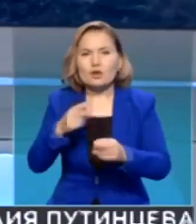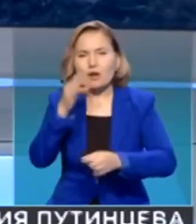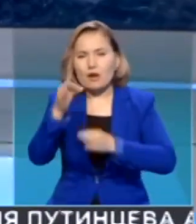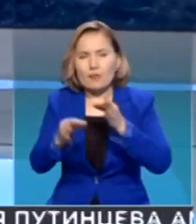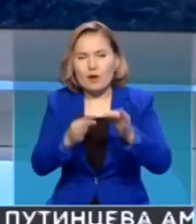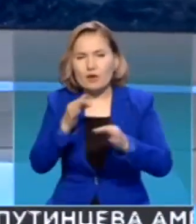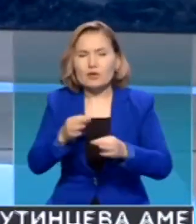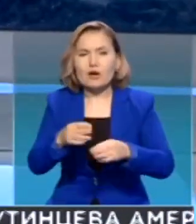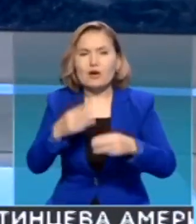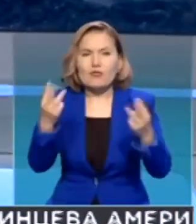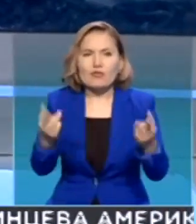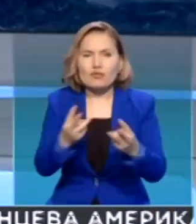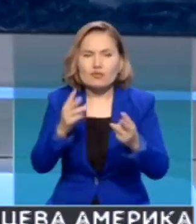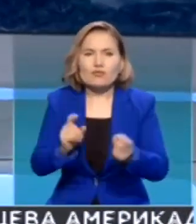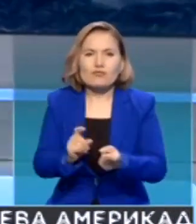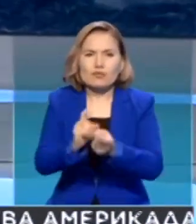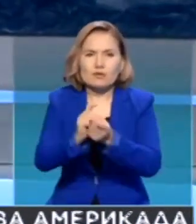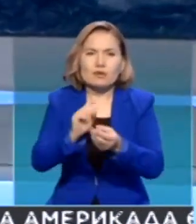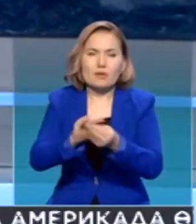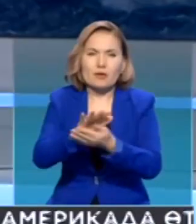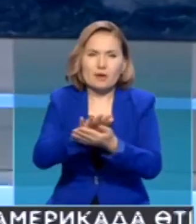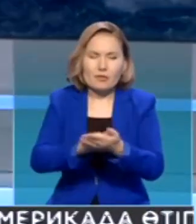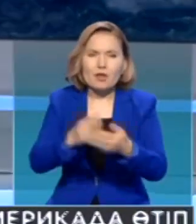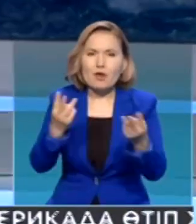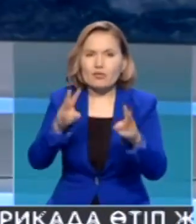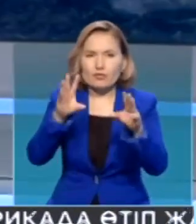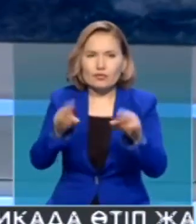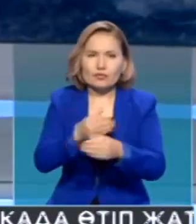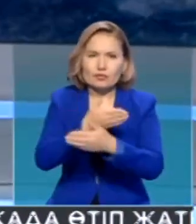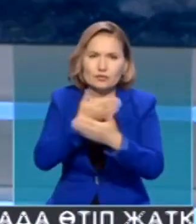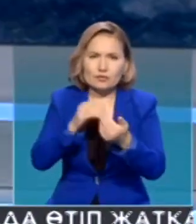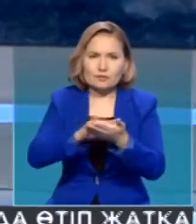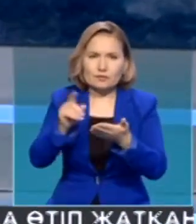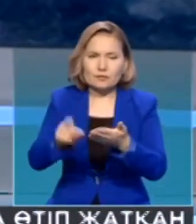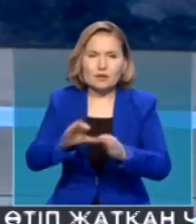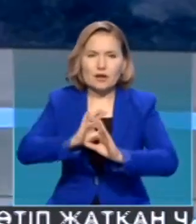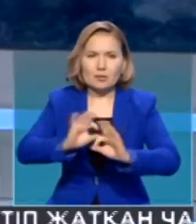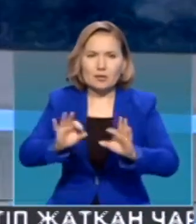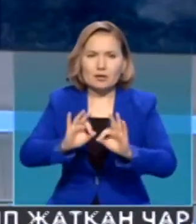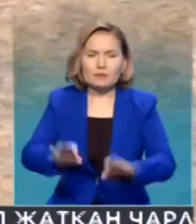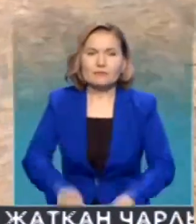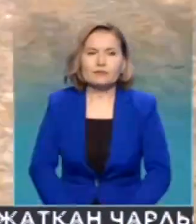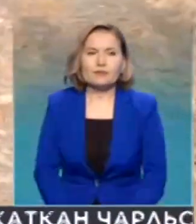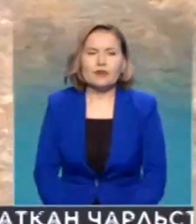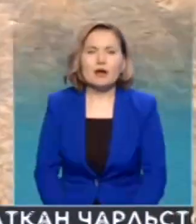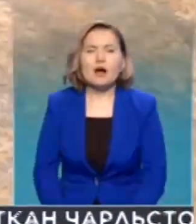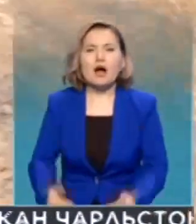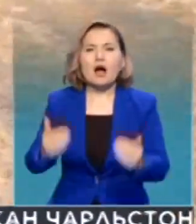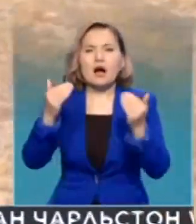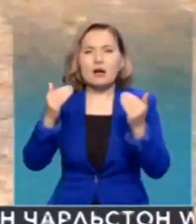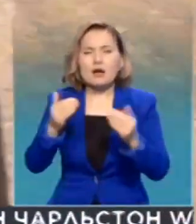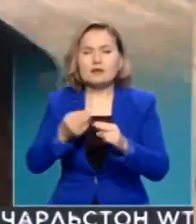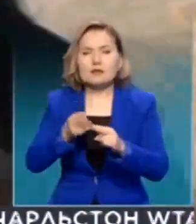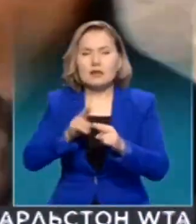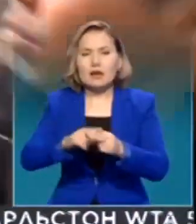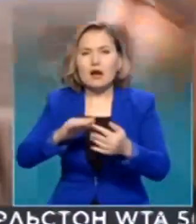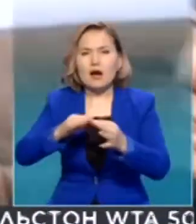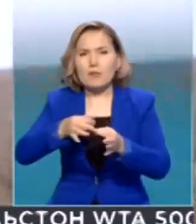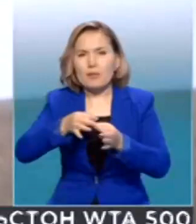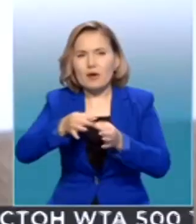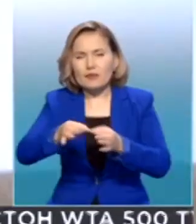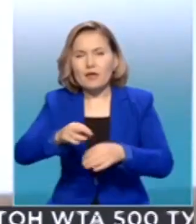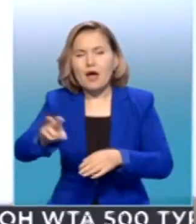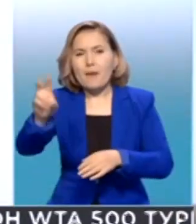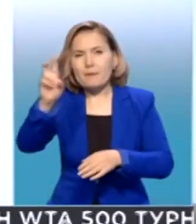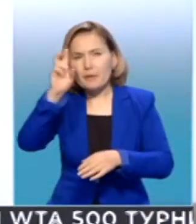тәулік қызыл жалмен арпалысып жатыр. Жандос Темірғали тарқатып айтсын. Біз қазір дамбауының тұсындағы Ақжайық